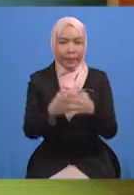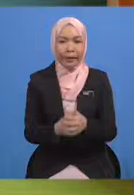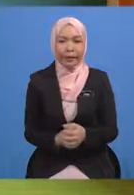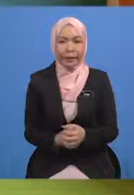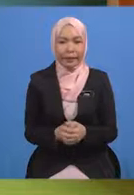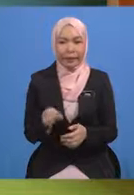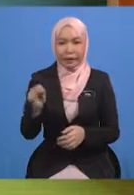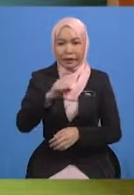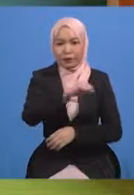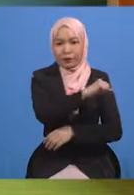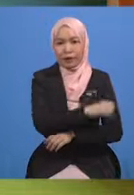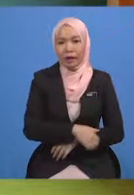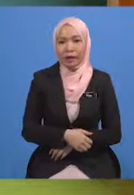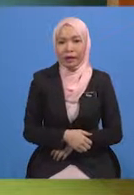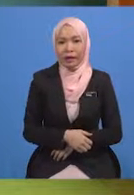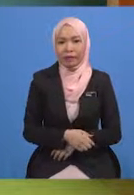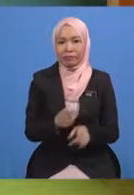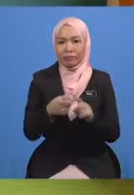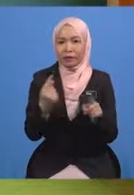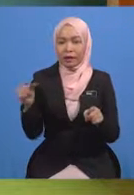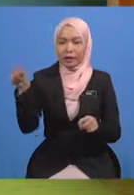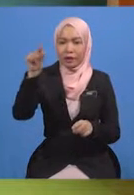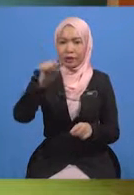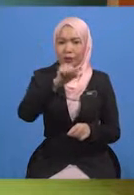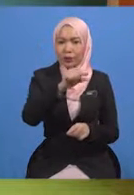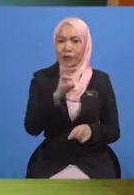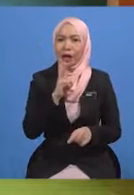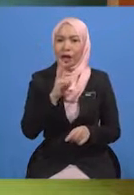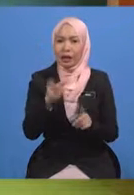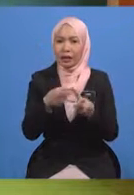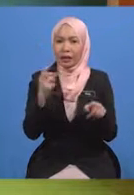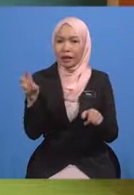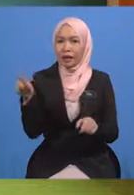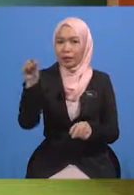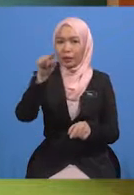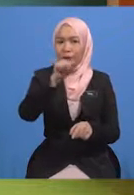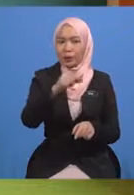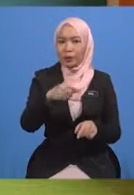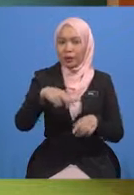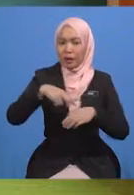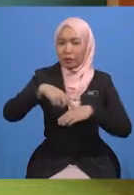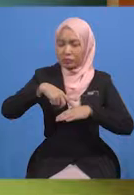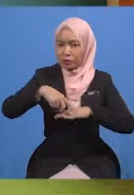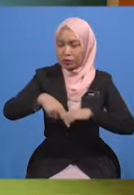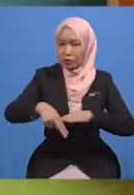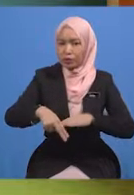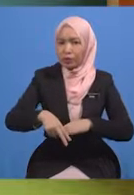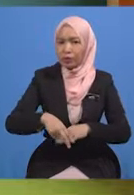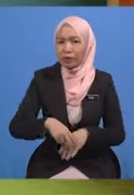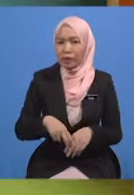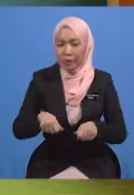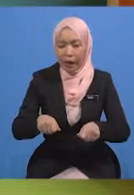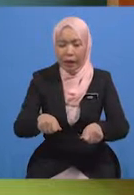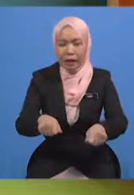mengalir dari gunung kemudian turun ke laut melalui lembah di kiri dan kanan.